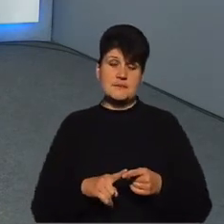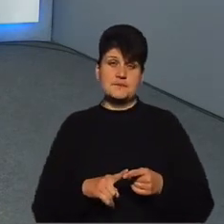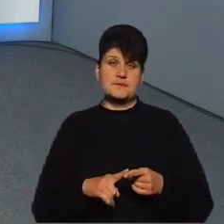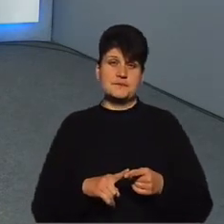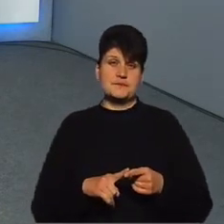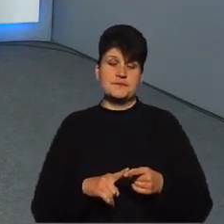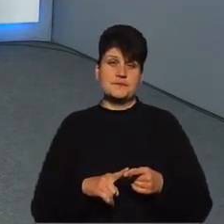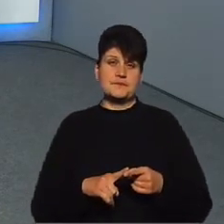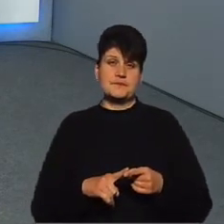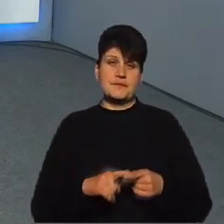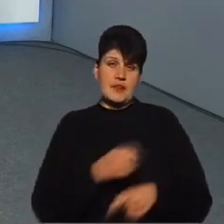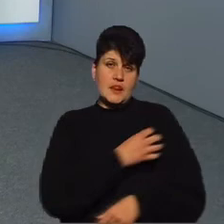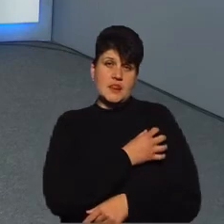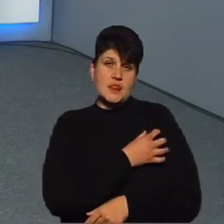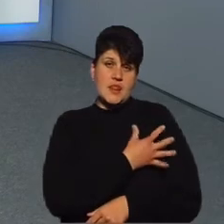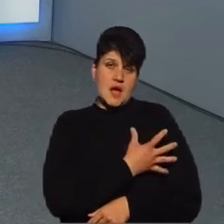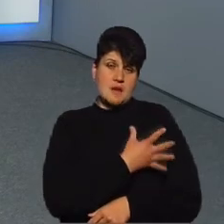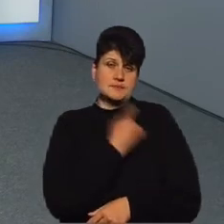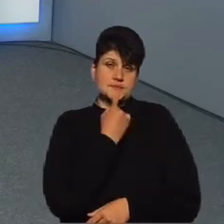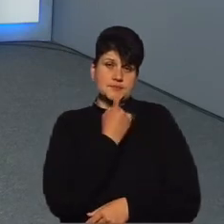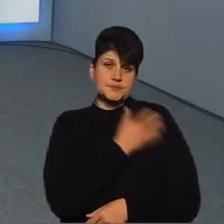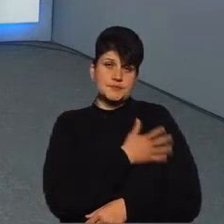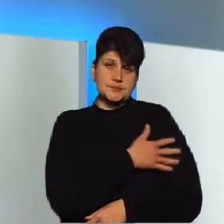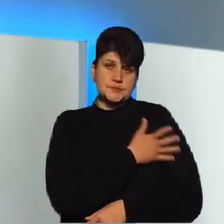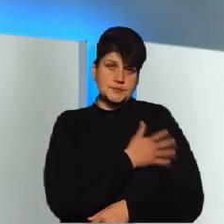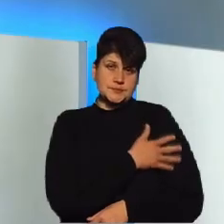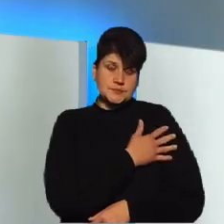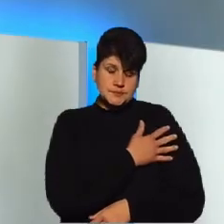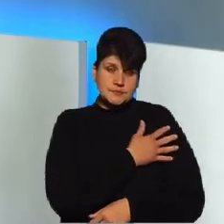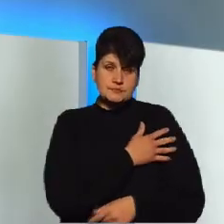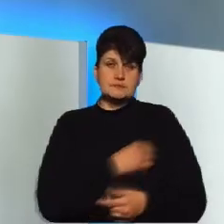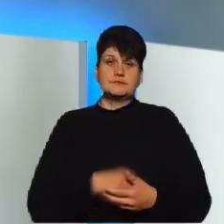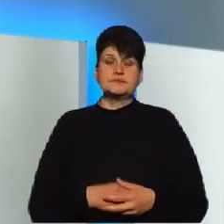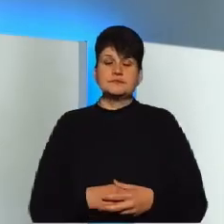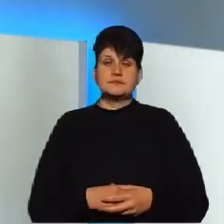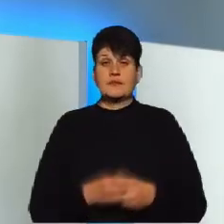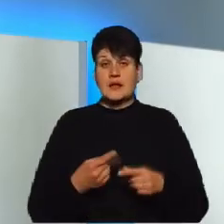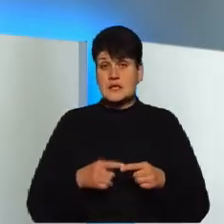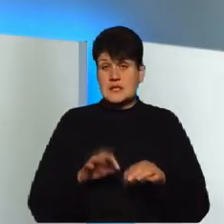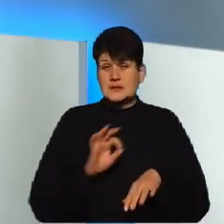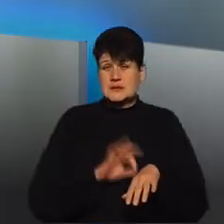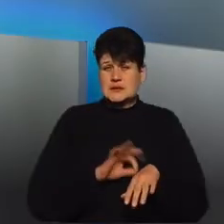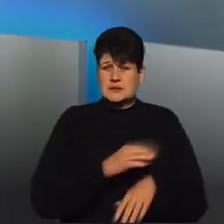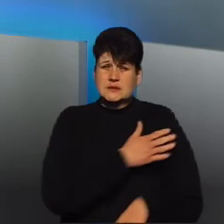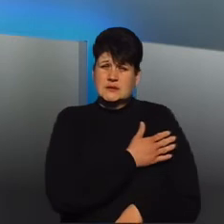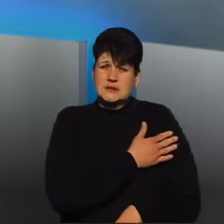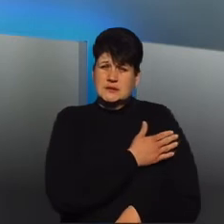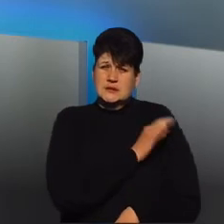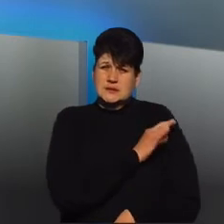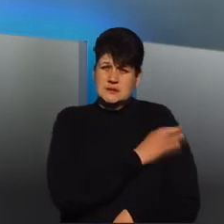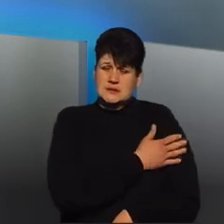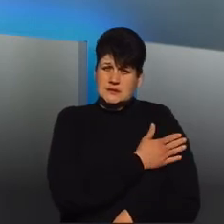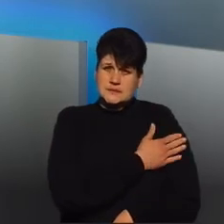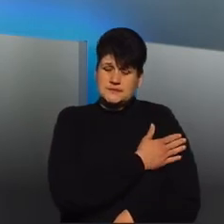певний набряк, покраснення в місці введення вакцини. Це болючість в